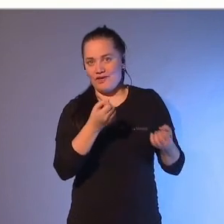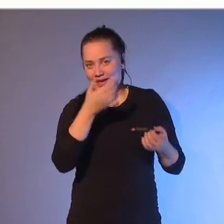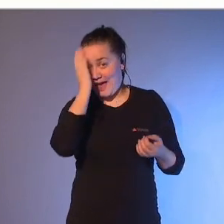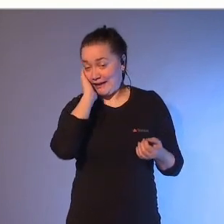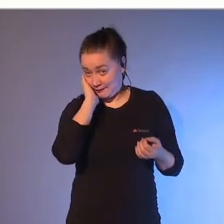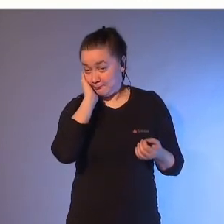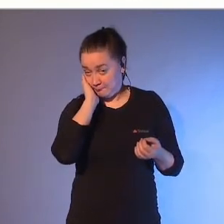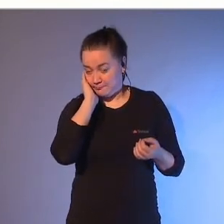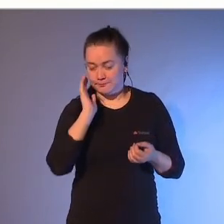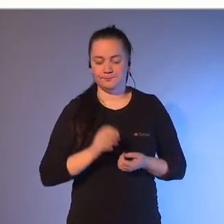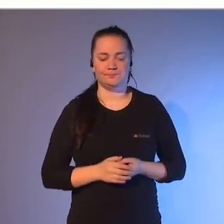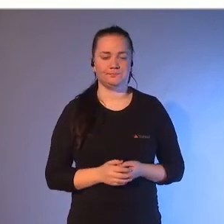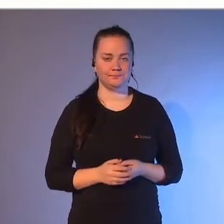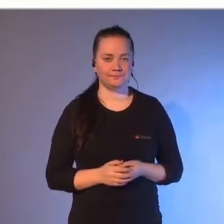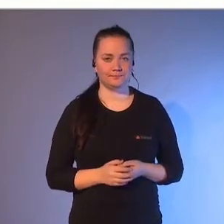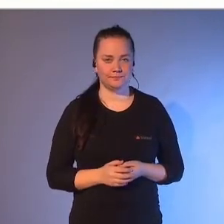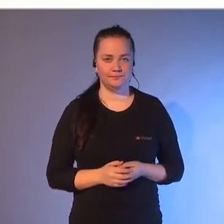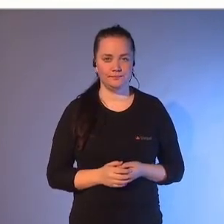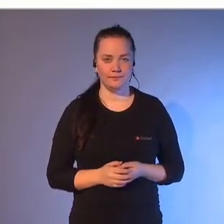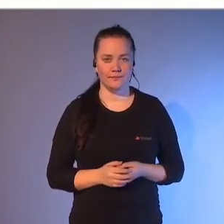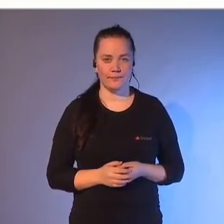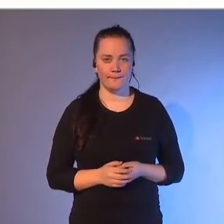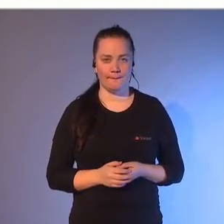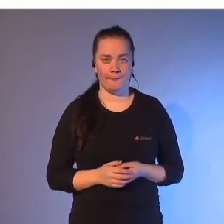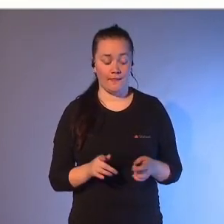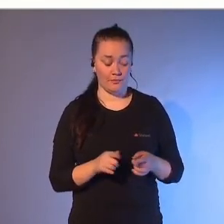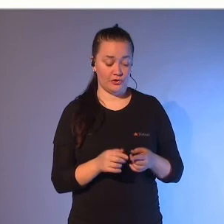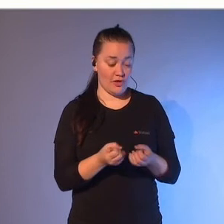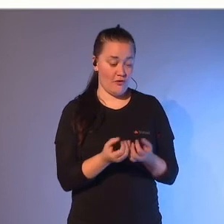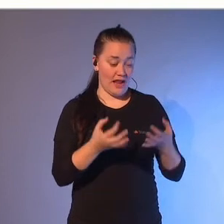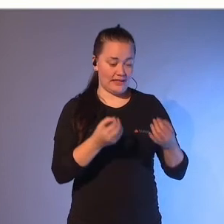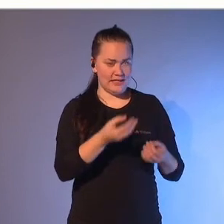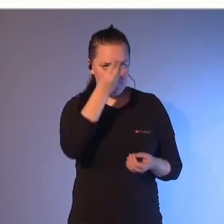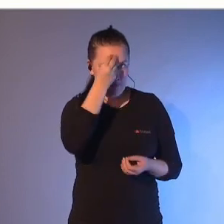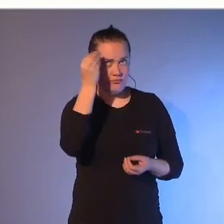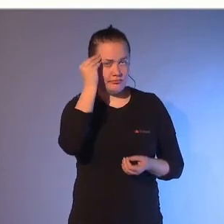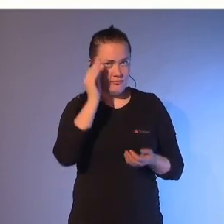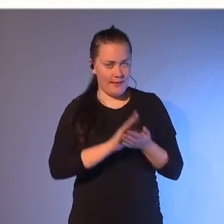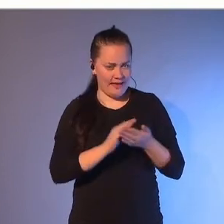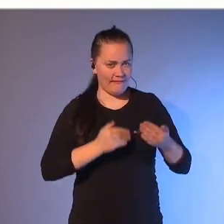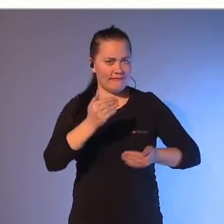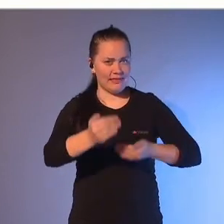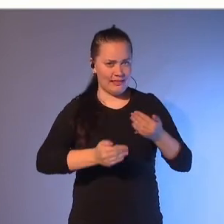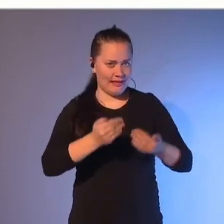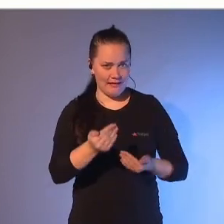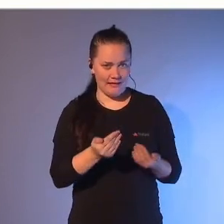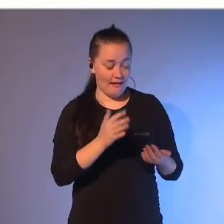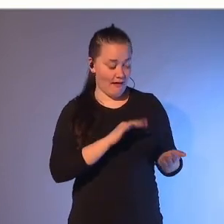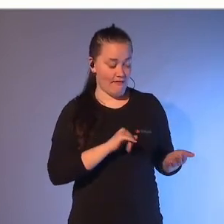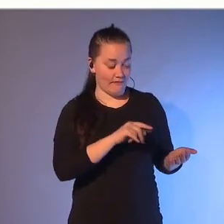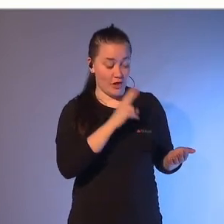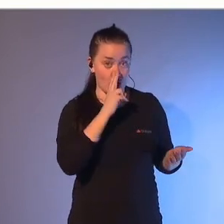hjernen. Og da det jo en del ting som vi kanskje må ta med oss på veien av den